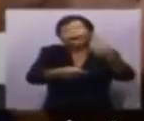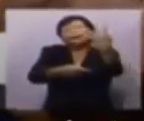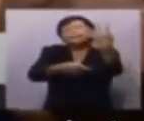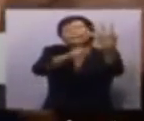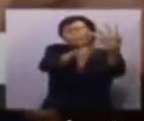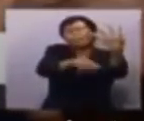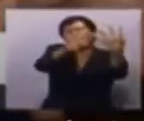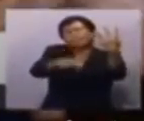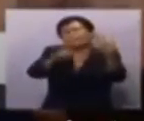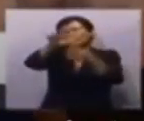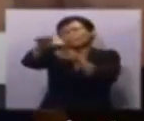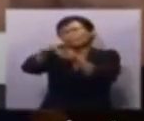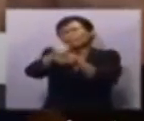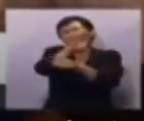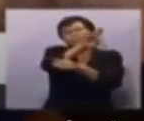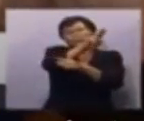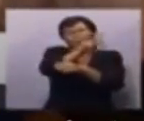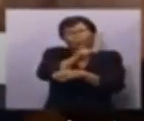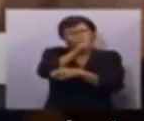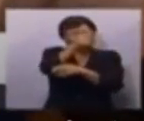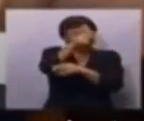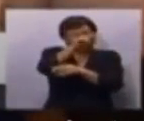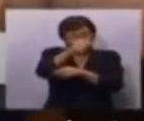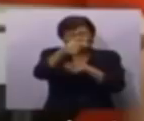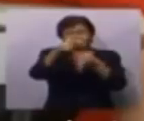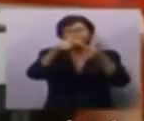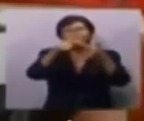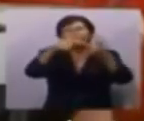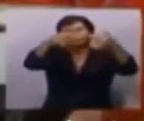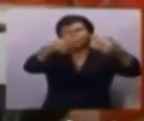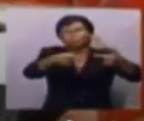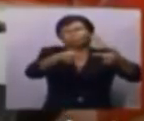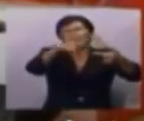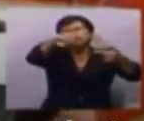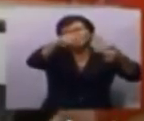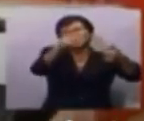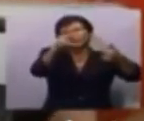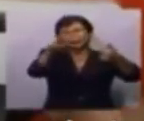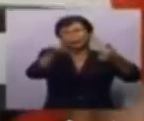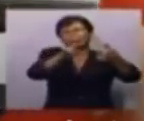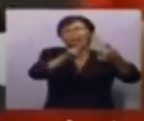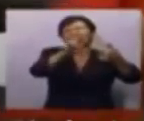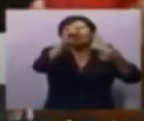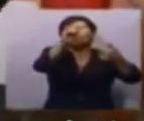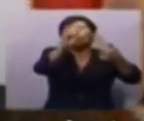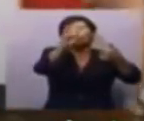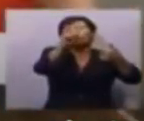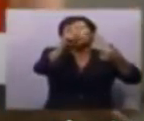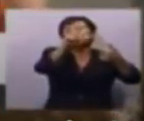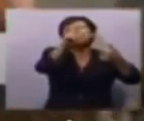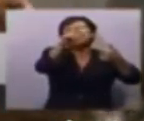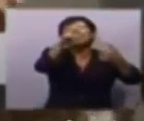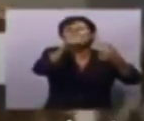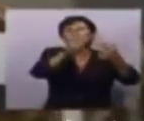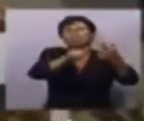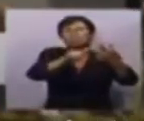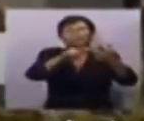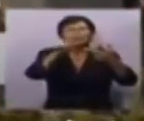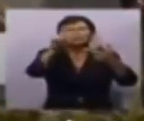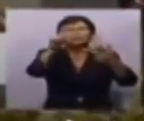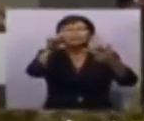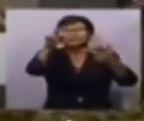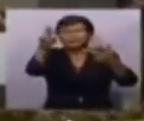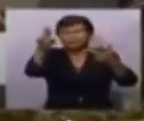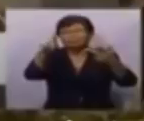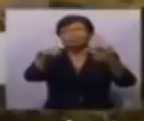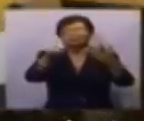empat penjuru melibatkan calon BN Wong Ki Yu ditentang calon PKR Oscar Ling Chai Yu, calon STAR Simon